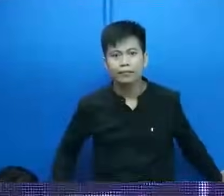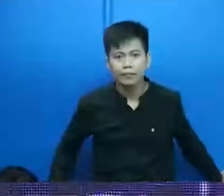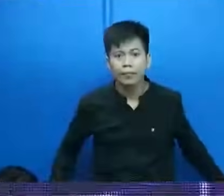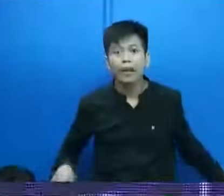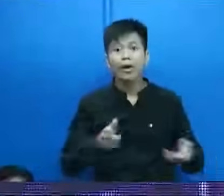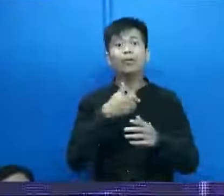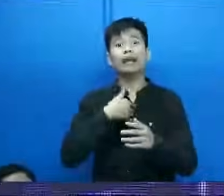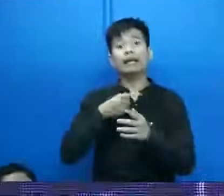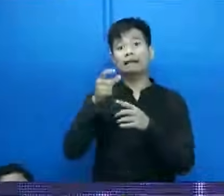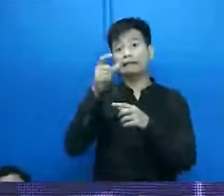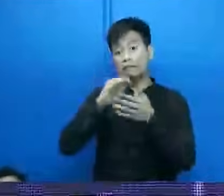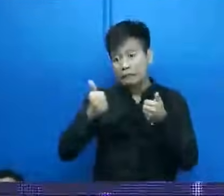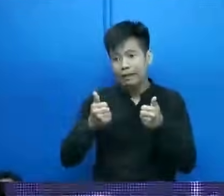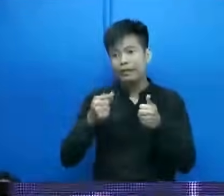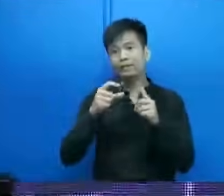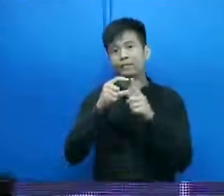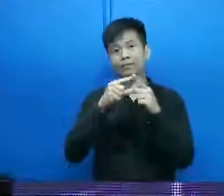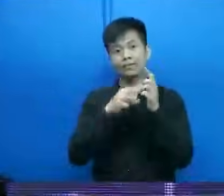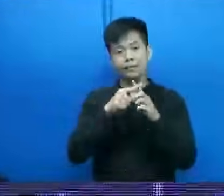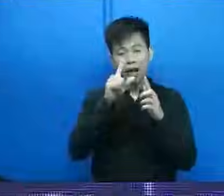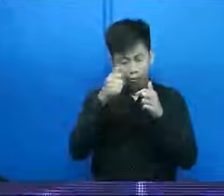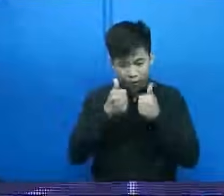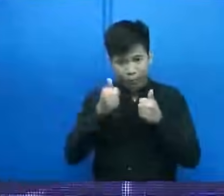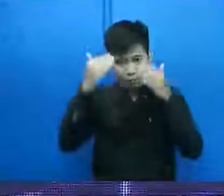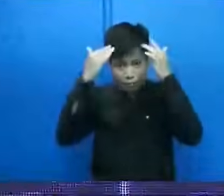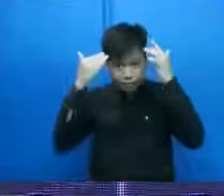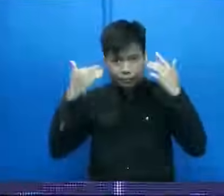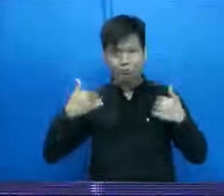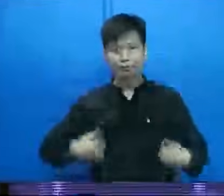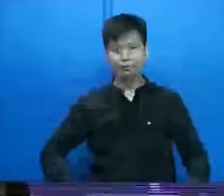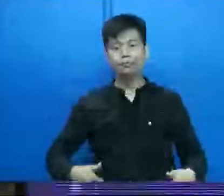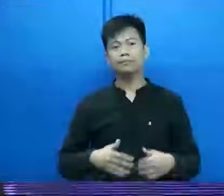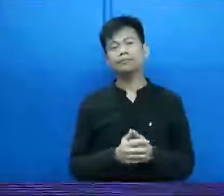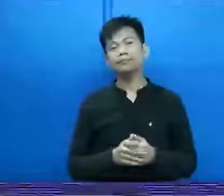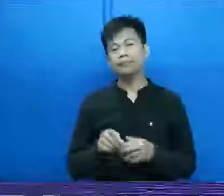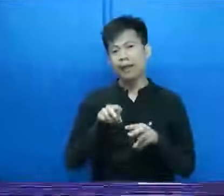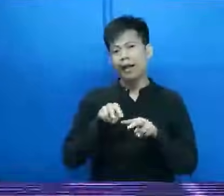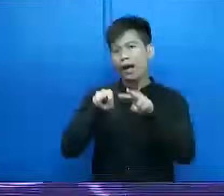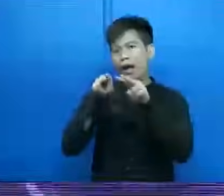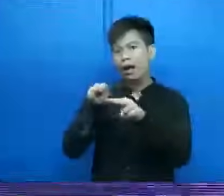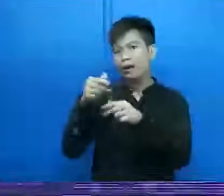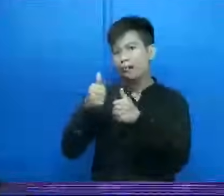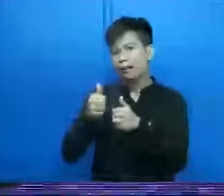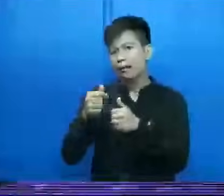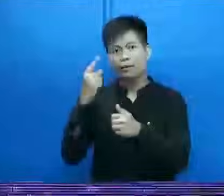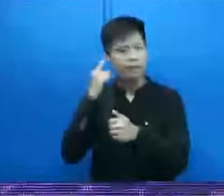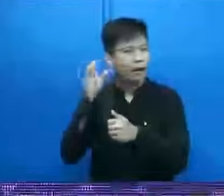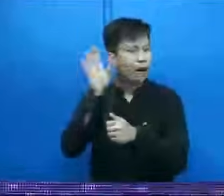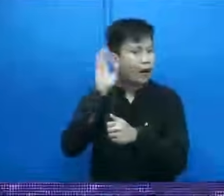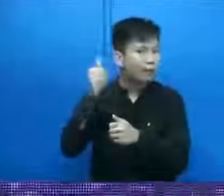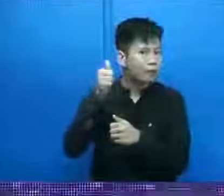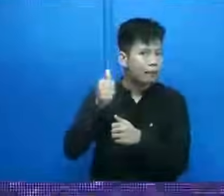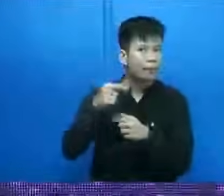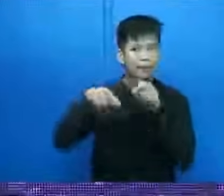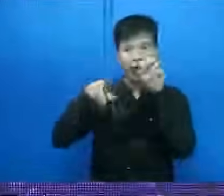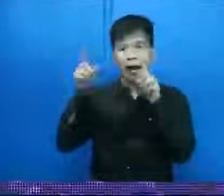selesai dengan dana, maka perjuangkan diri kita dari ujung kepala sampai ujung kaki. Mata arahkan pada yang baik, telinga dengar yang baik-baik, sampai ujung